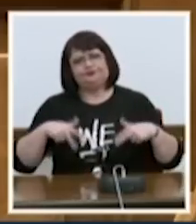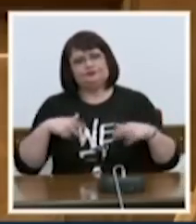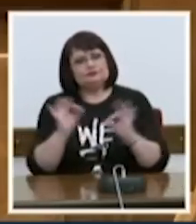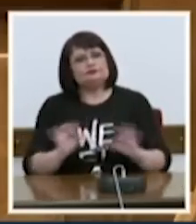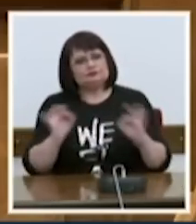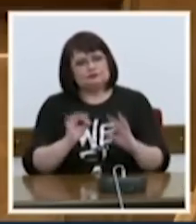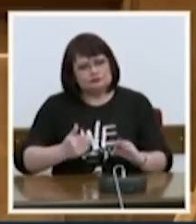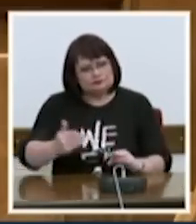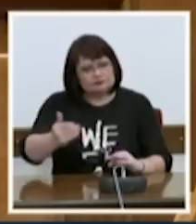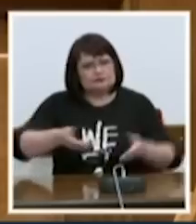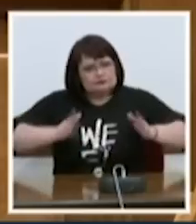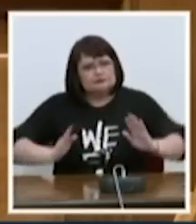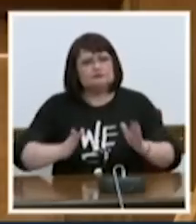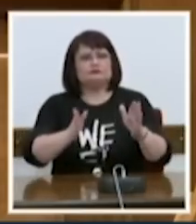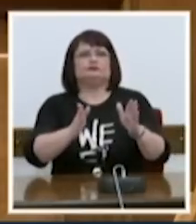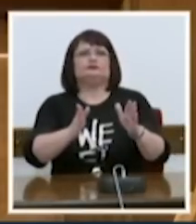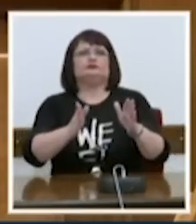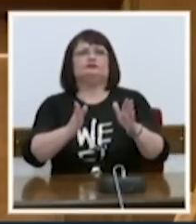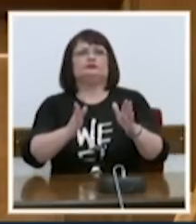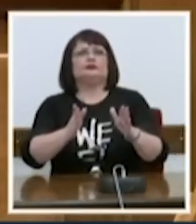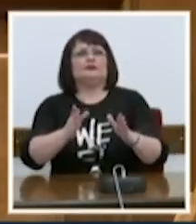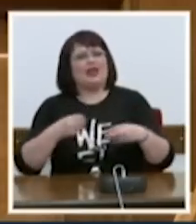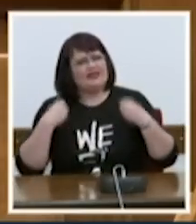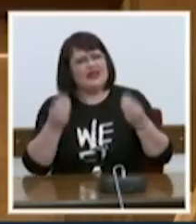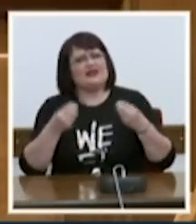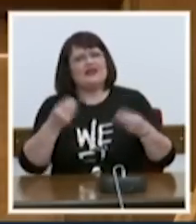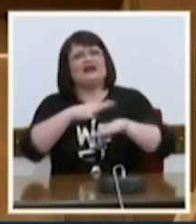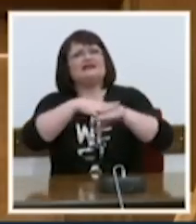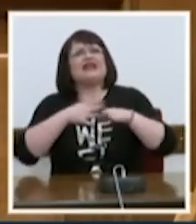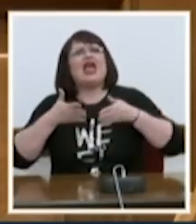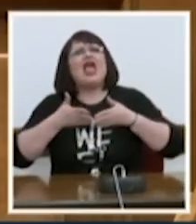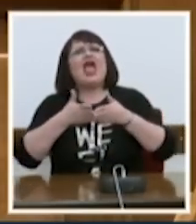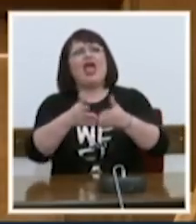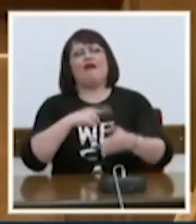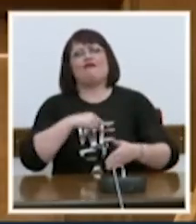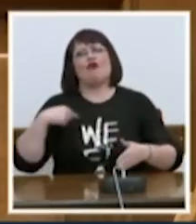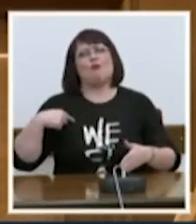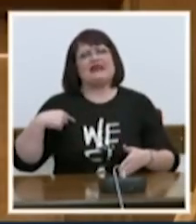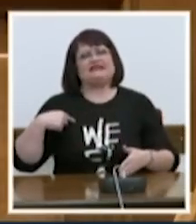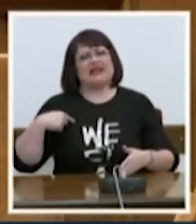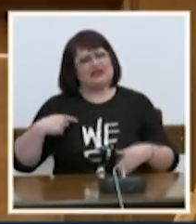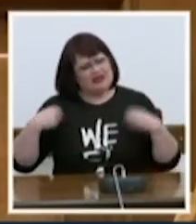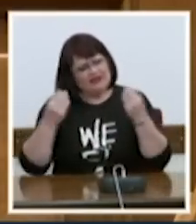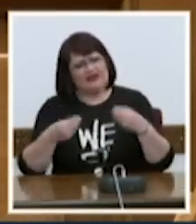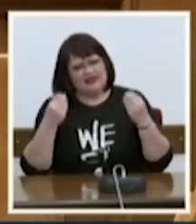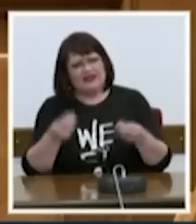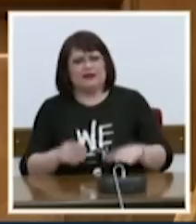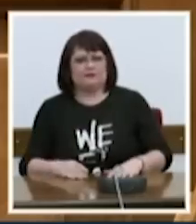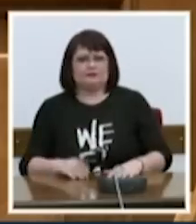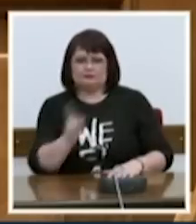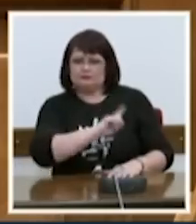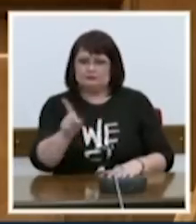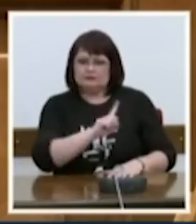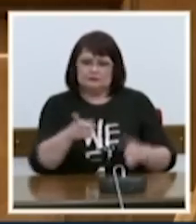να προχωρήσει και σε νέα προνόμια σε εφοπλιστές. Όταν στην ακτοπλοεία οι εφοπλιστές